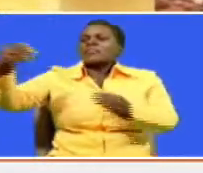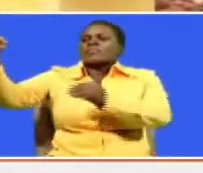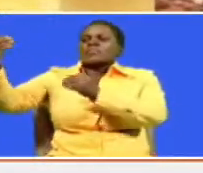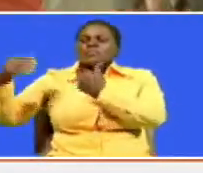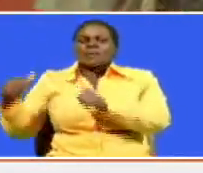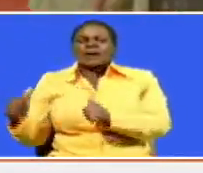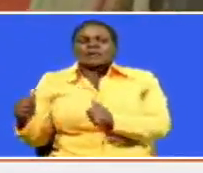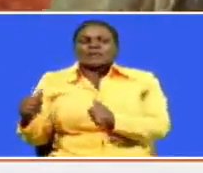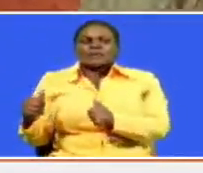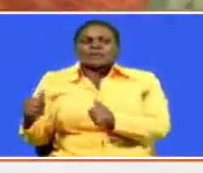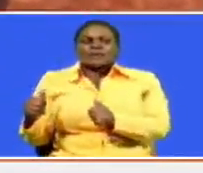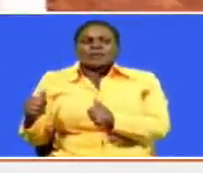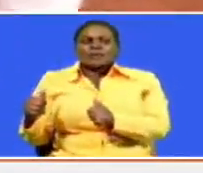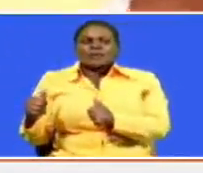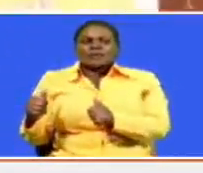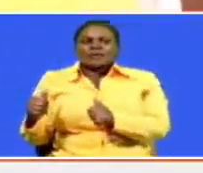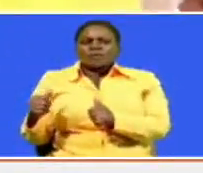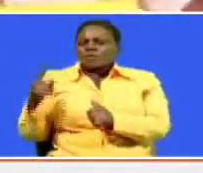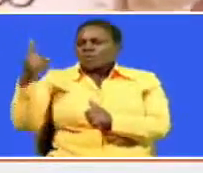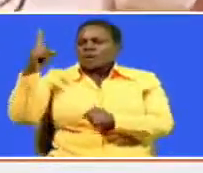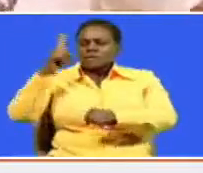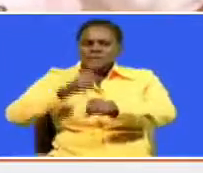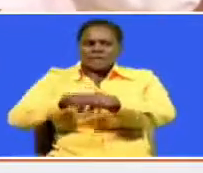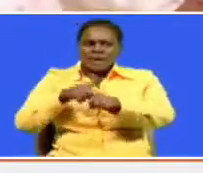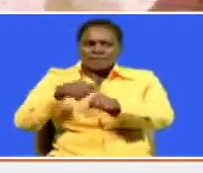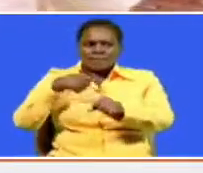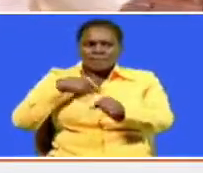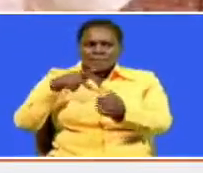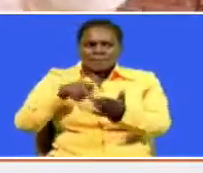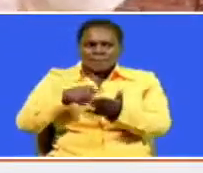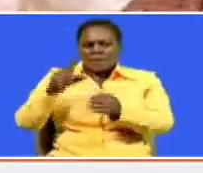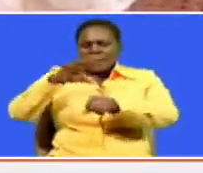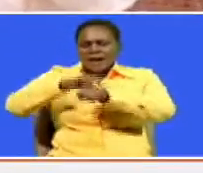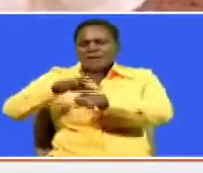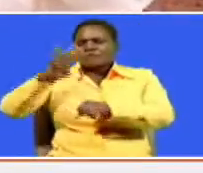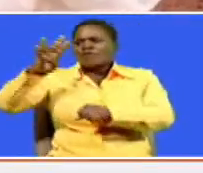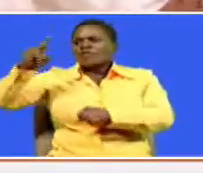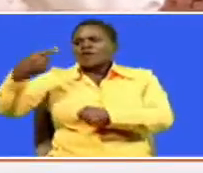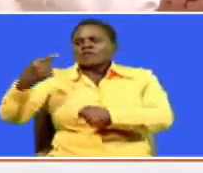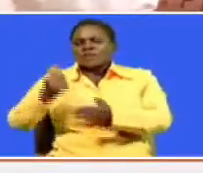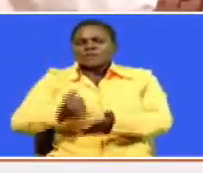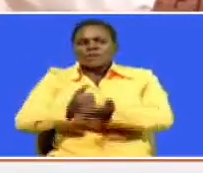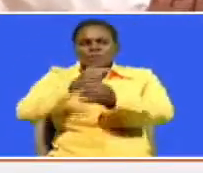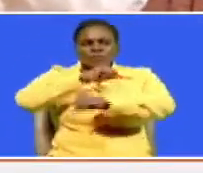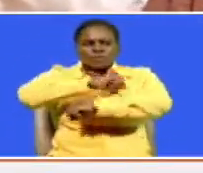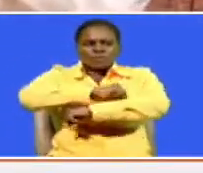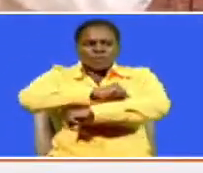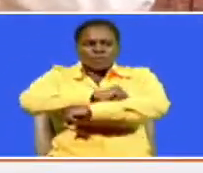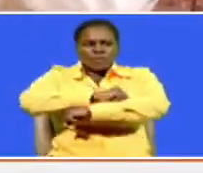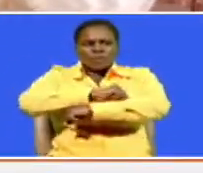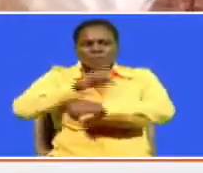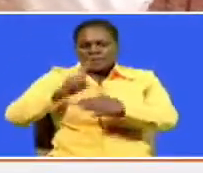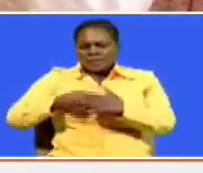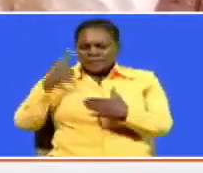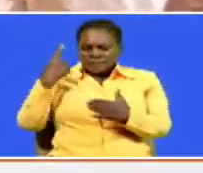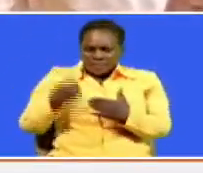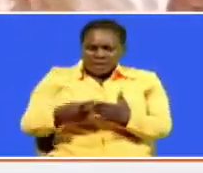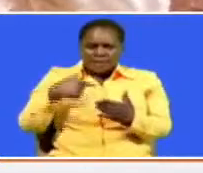Sasa huo mzingo umevunwa safari moja, nikaweza kupata 1,400, zikaweza kunisaidia upande wa shule. Alafu